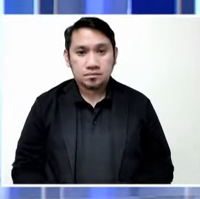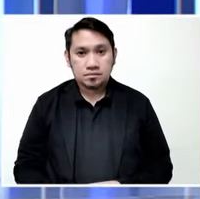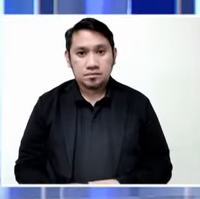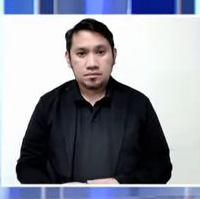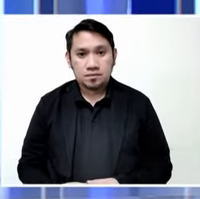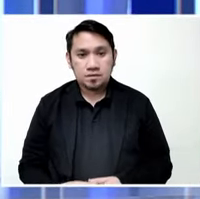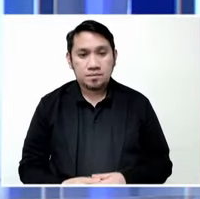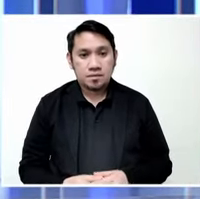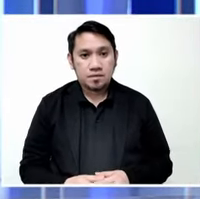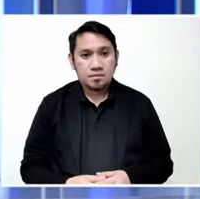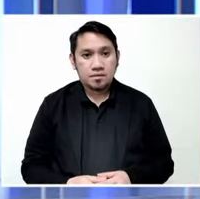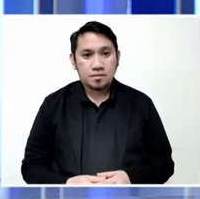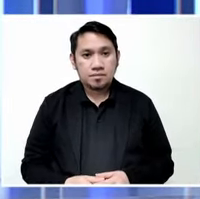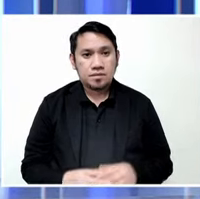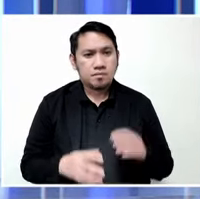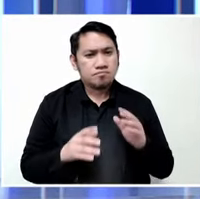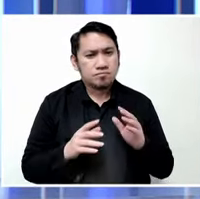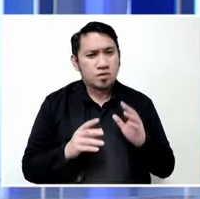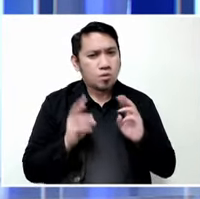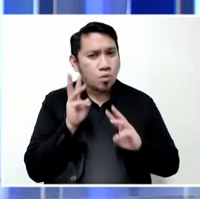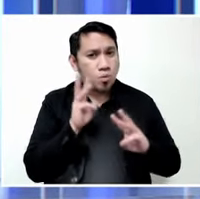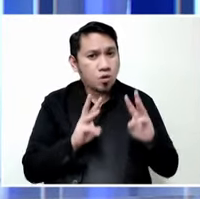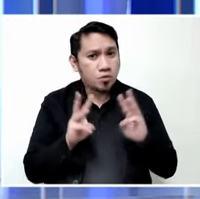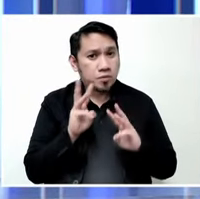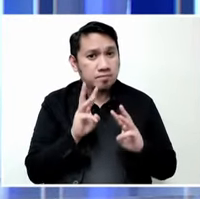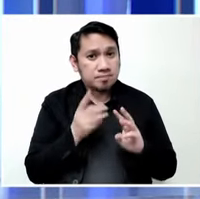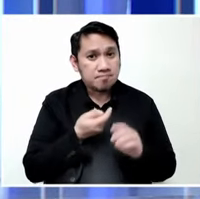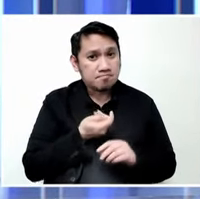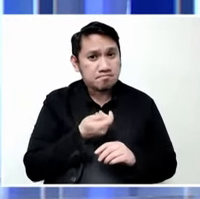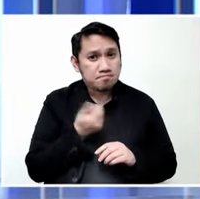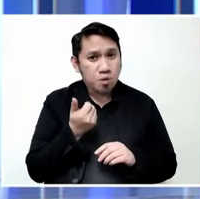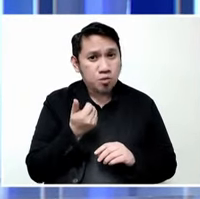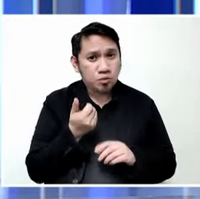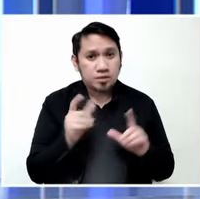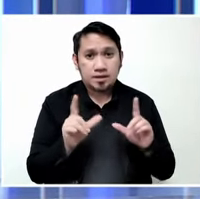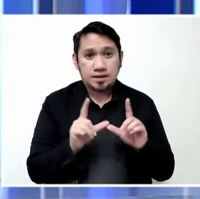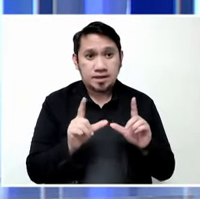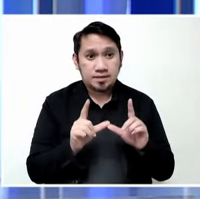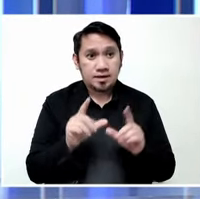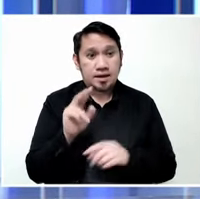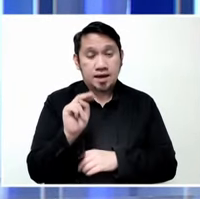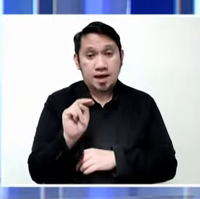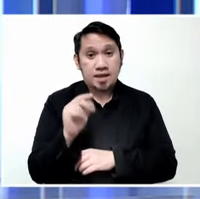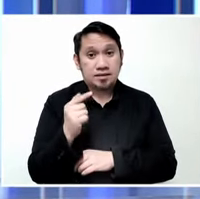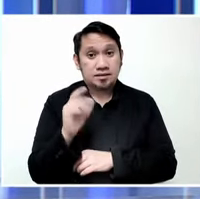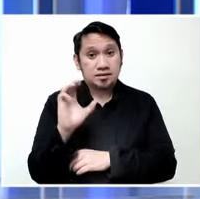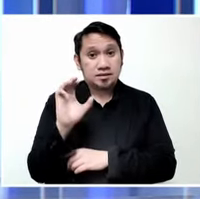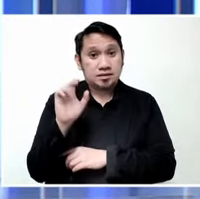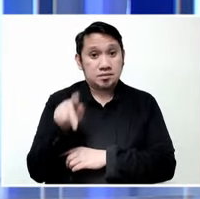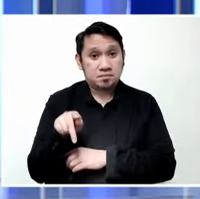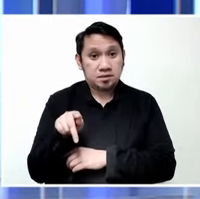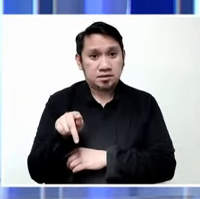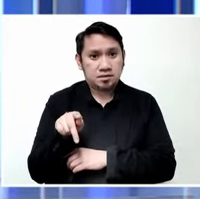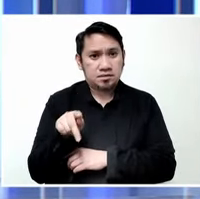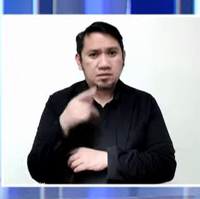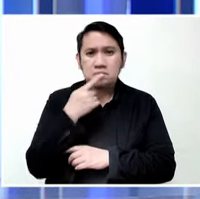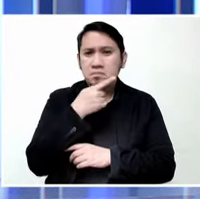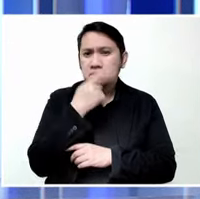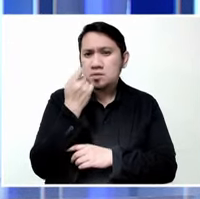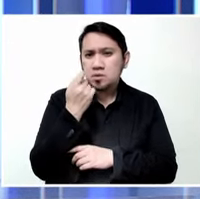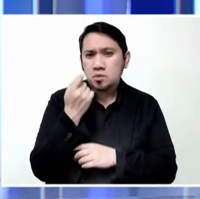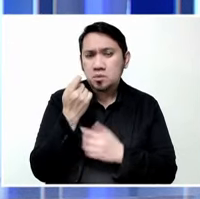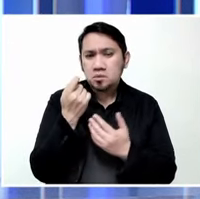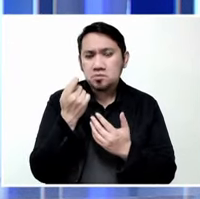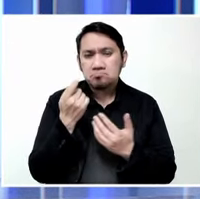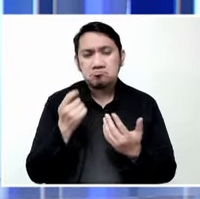Nanganganib na matanggalan ng prangkisa ang National Grid Corporation of the Philippines o NGCP dahil sa mga nakikita ng